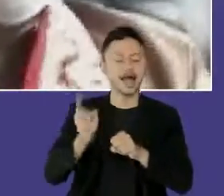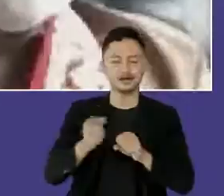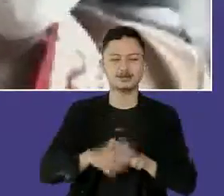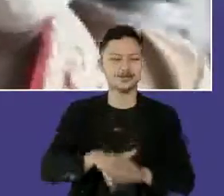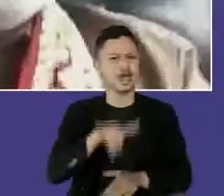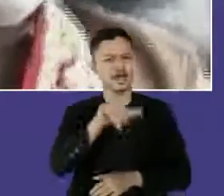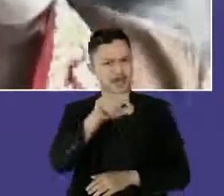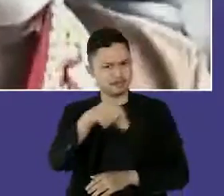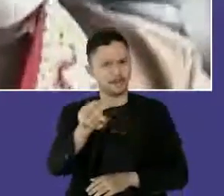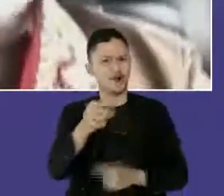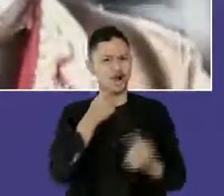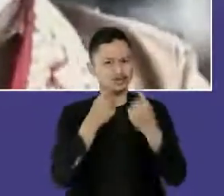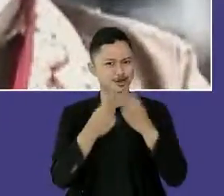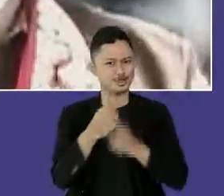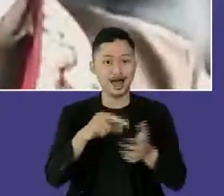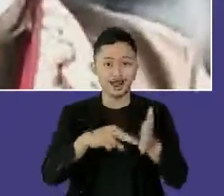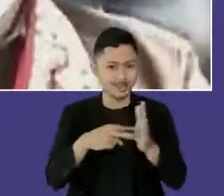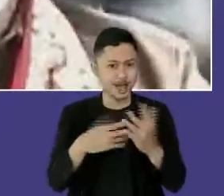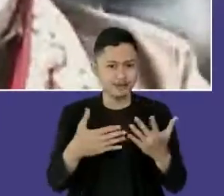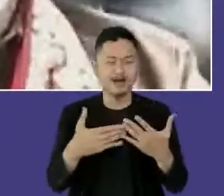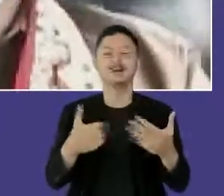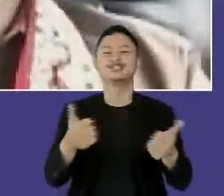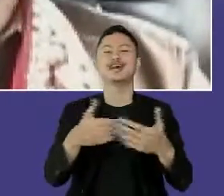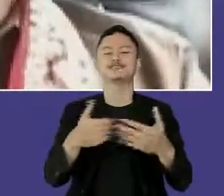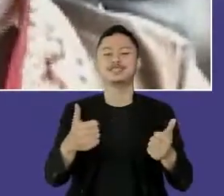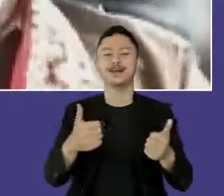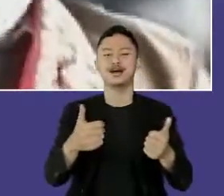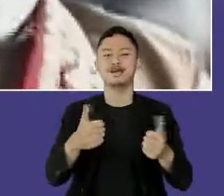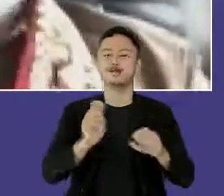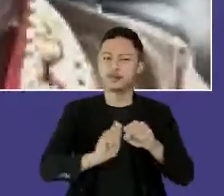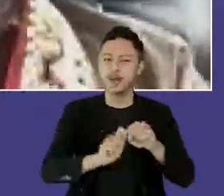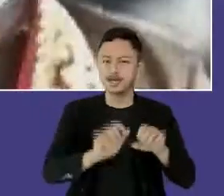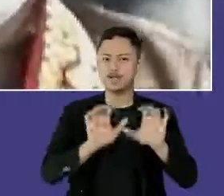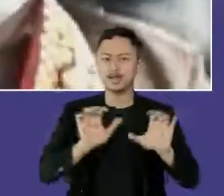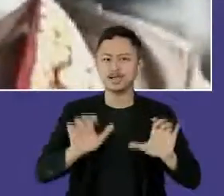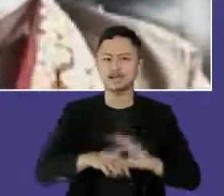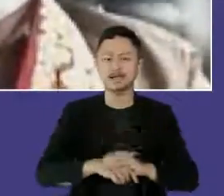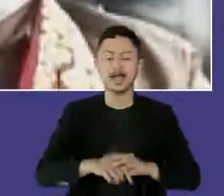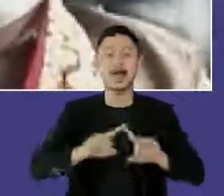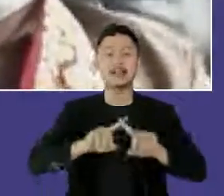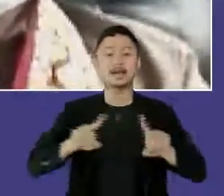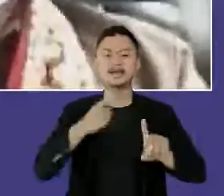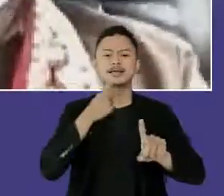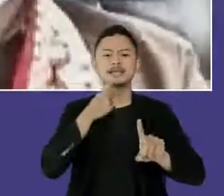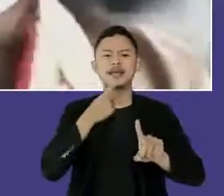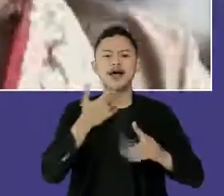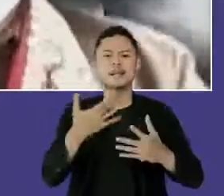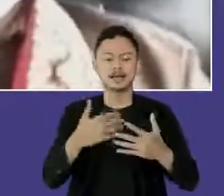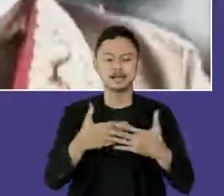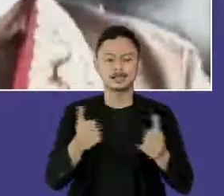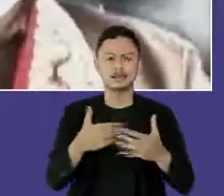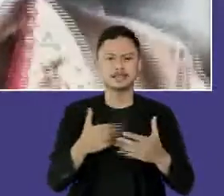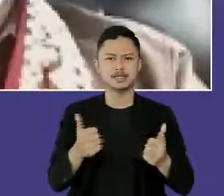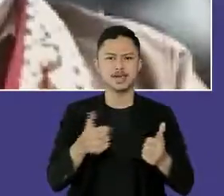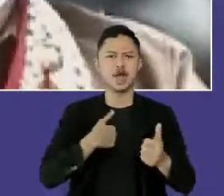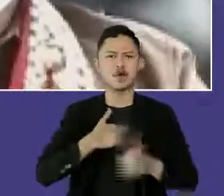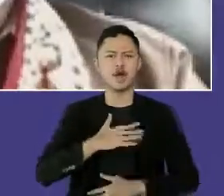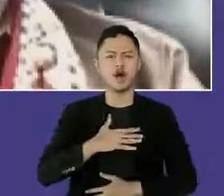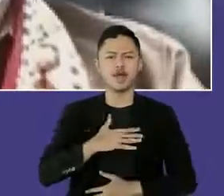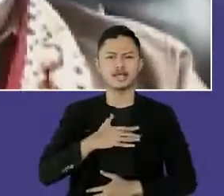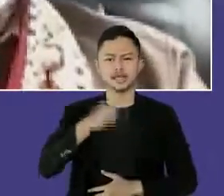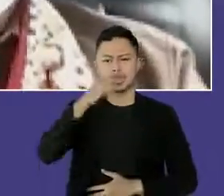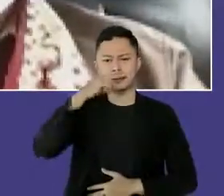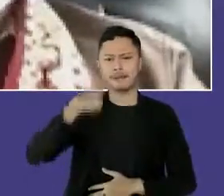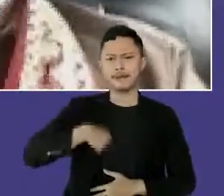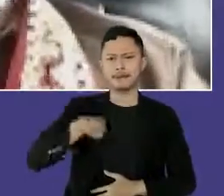bahan dialog kita juga kan, berarti banyak persiapan yang harus dilakukan. Tetapi berbicara soal persiapan, karena saya agak khawatir nih kalau kehilangan